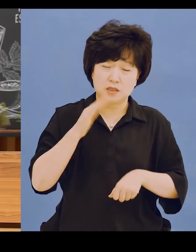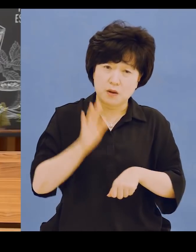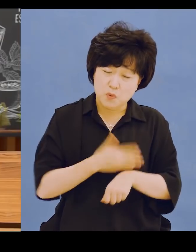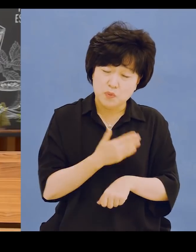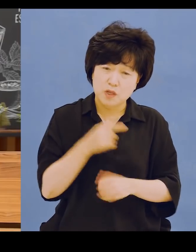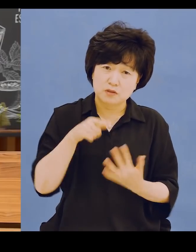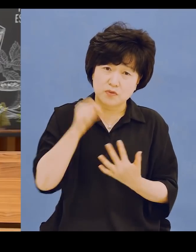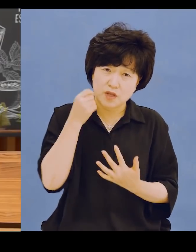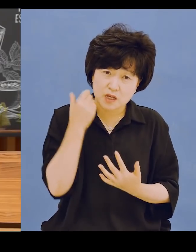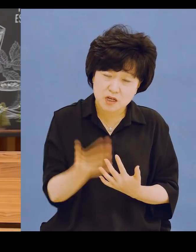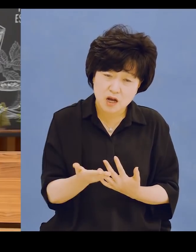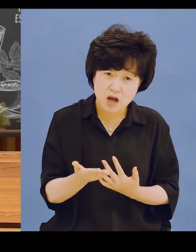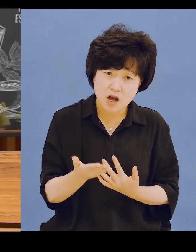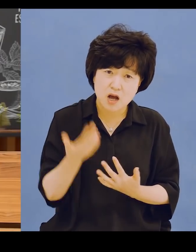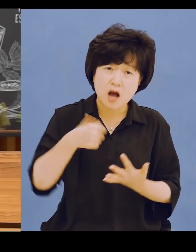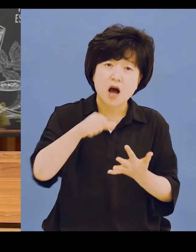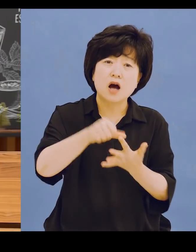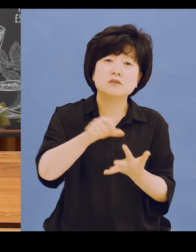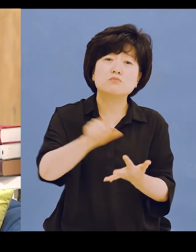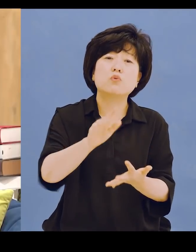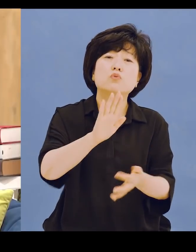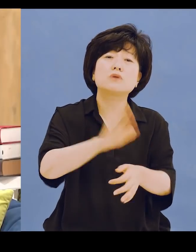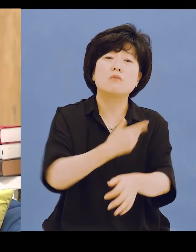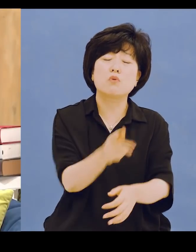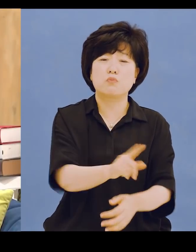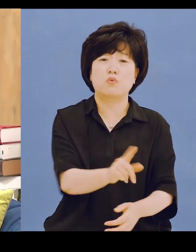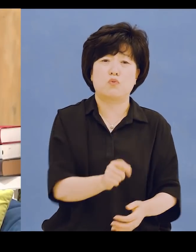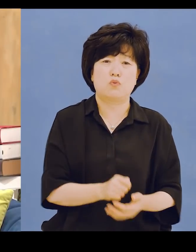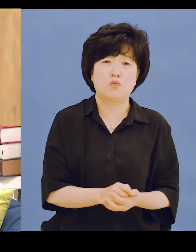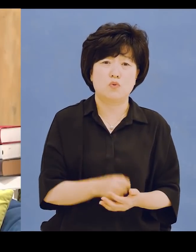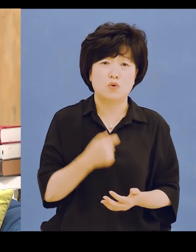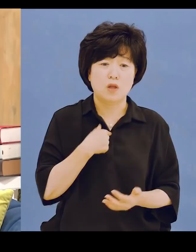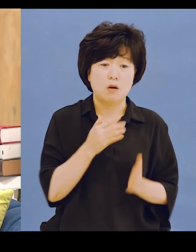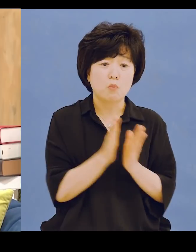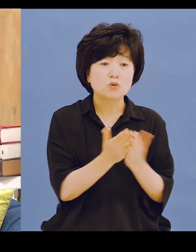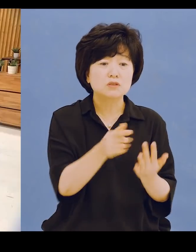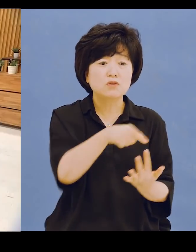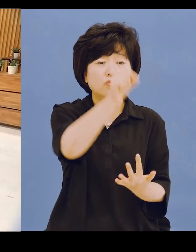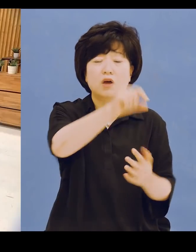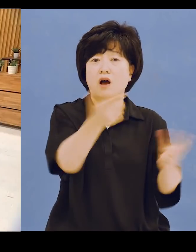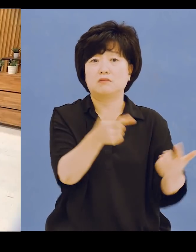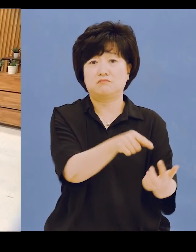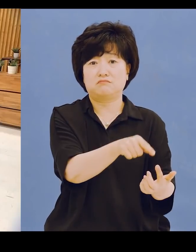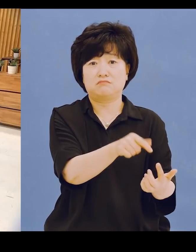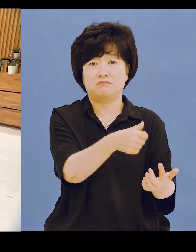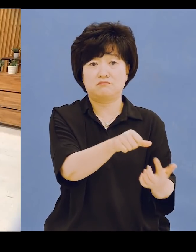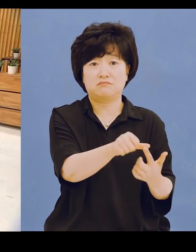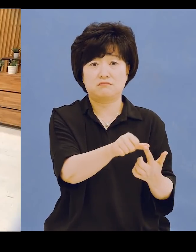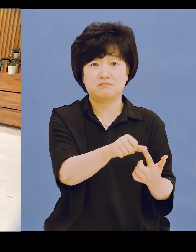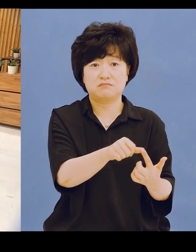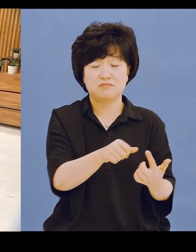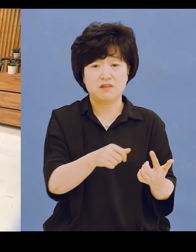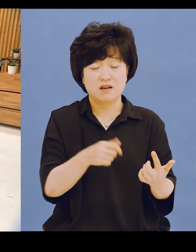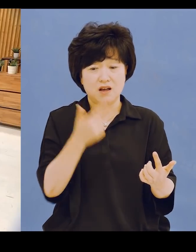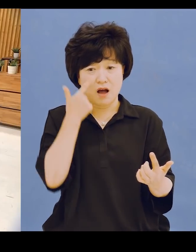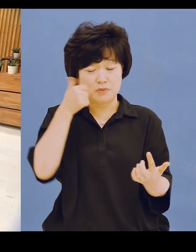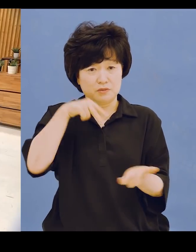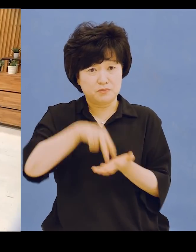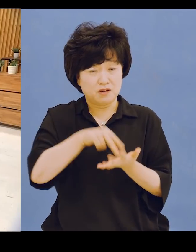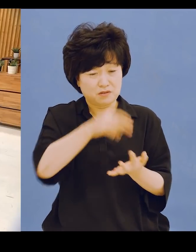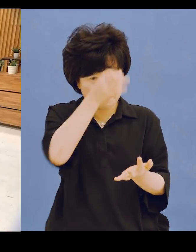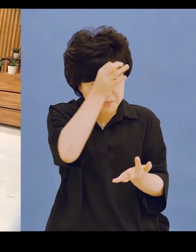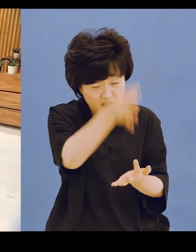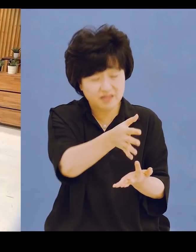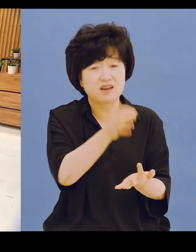하신 것이 아닐까. 그리고 그 아들은 또 무슨 잘못이 있겠어요. 그렇잖아요. 본인의 선택과 상관없이 아이에게 굉장히 미안한 아버지가 아니었을까라는